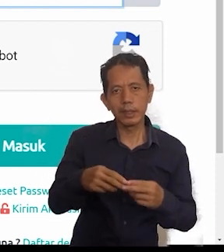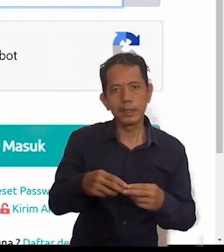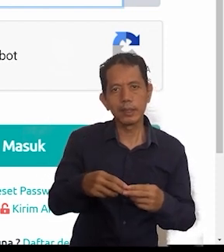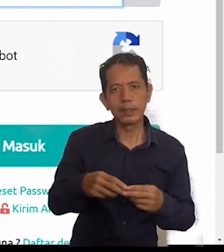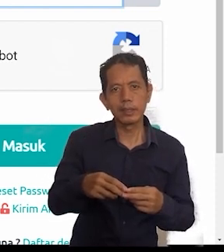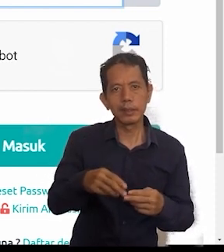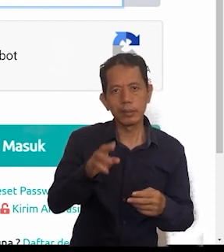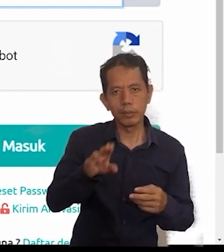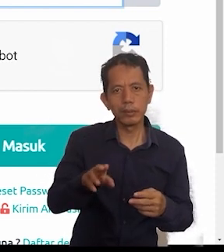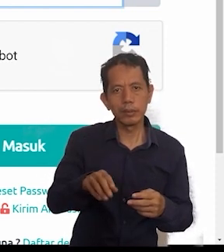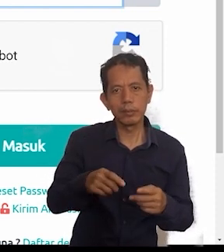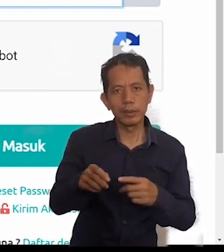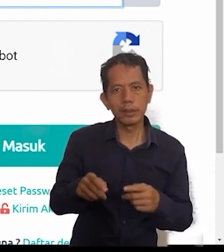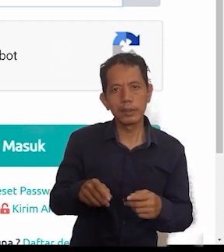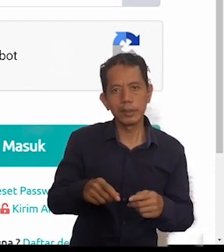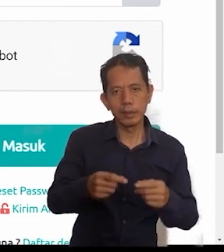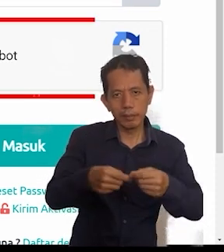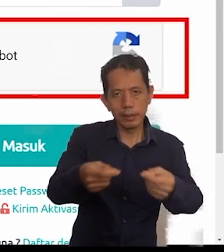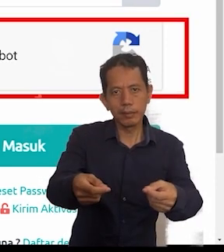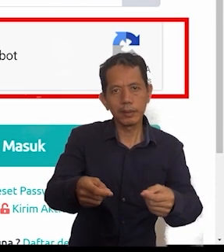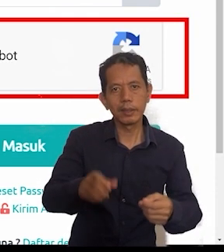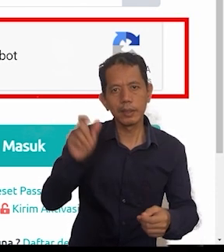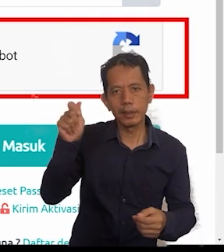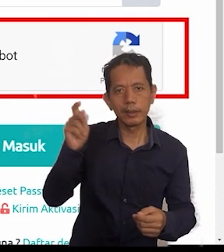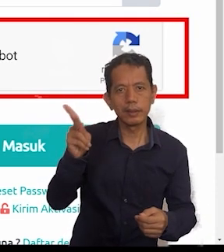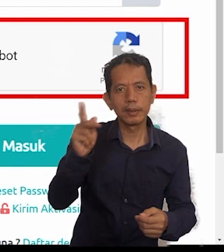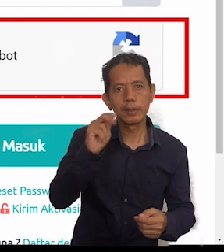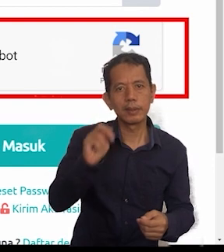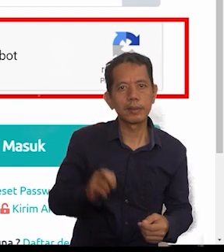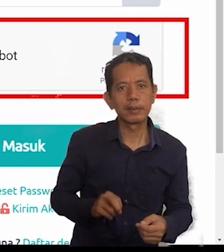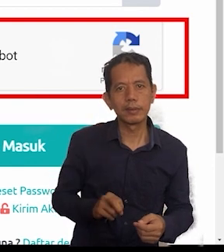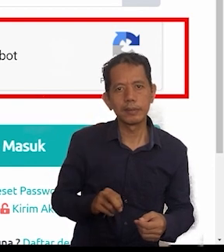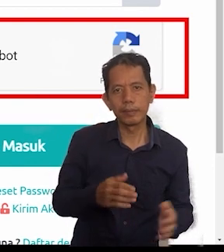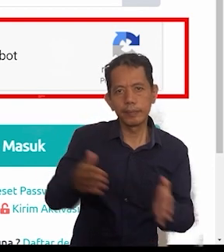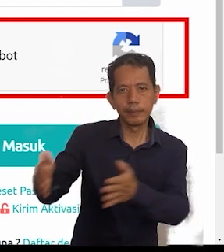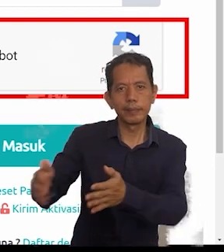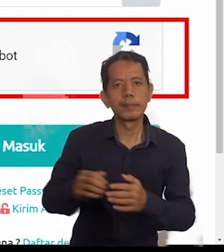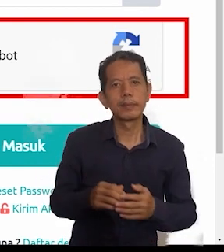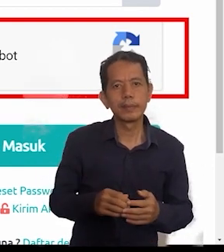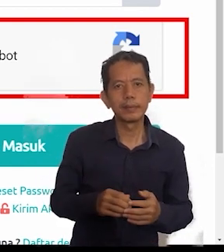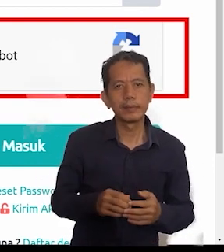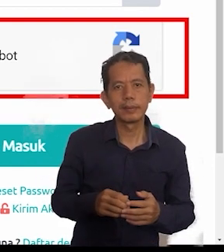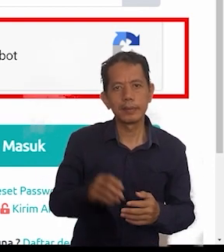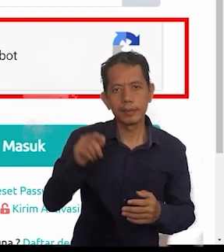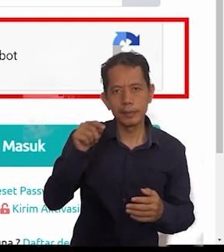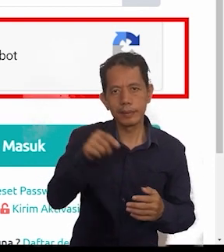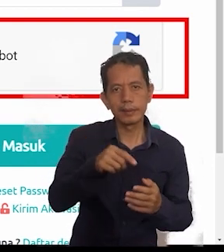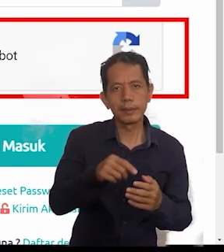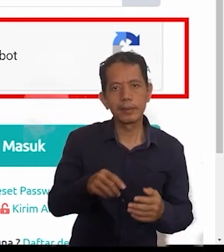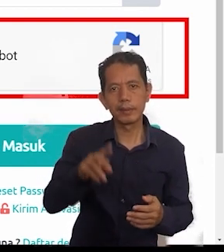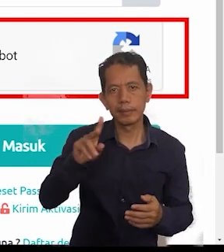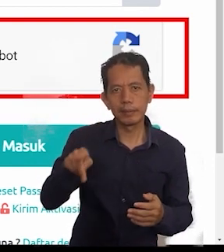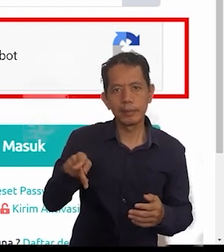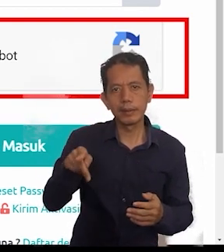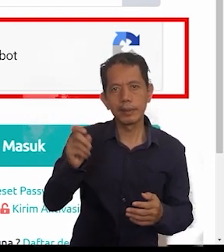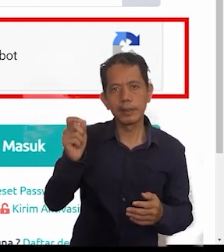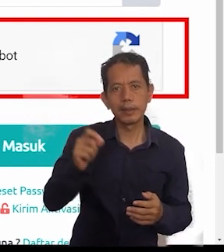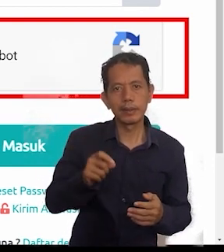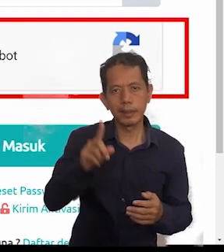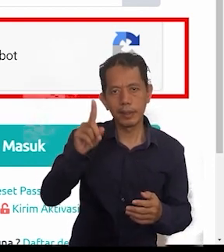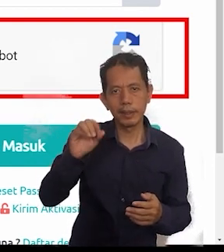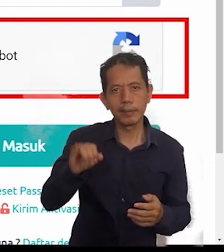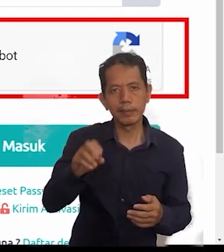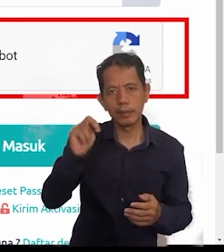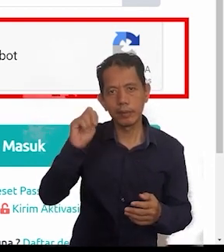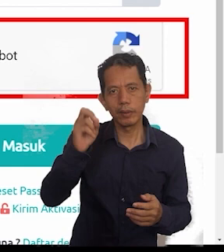akun. Selanjutnya, klik pada kalimat I'm not robot sehingga memunculkan